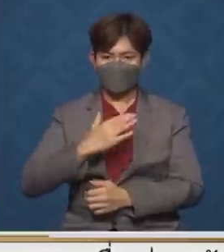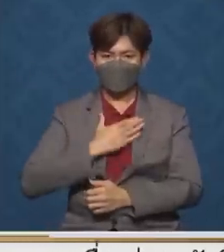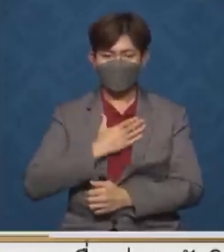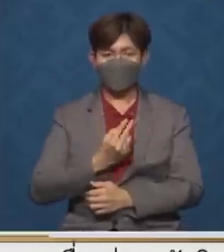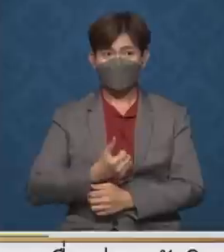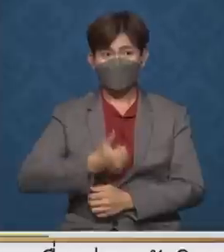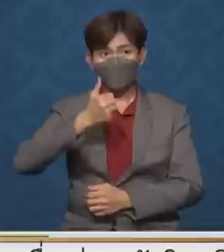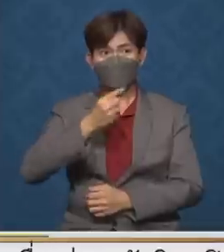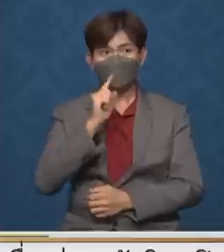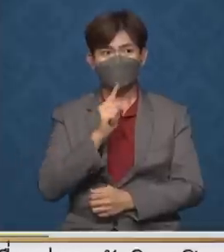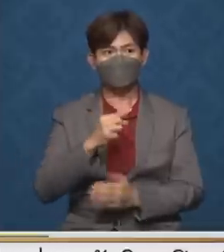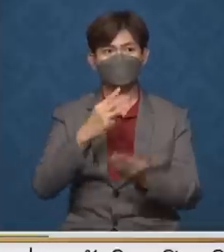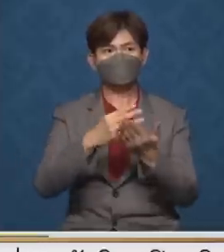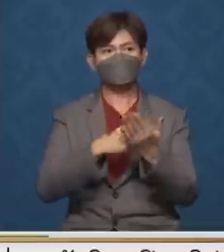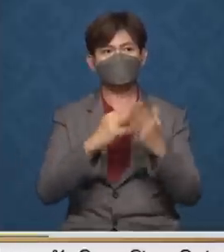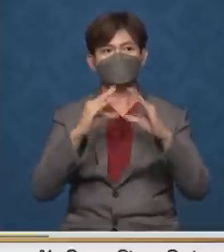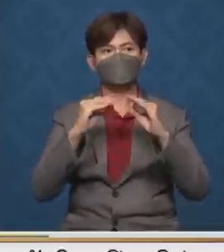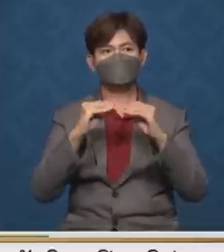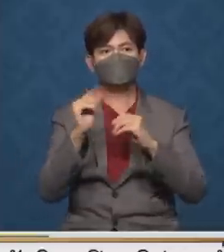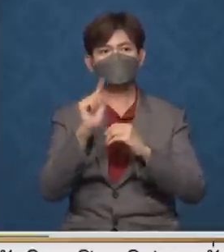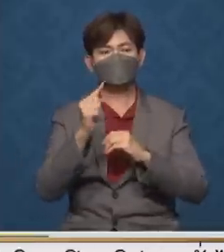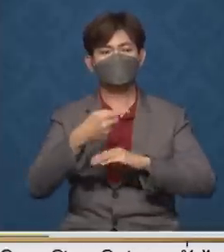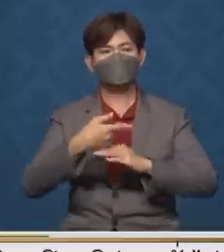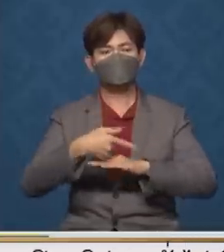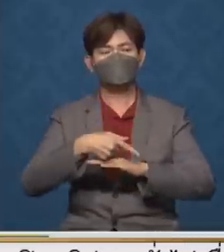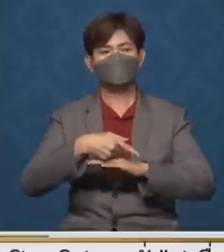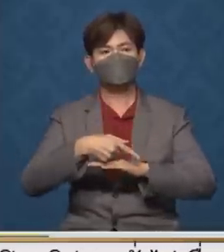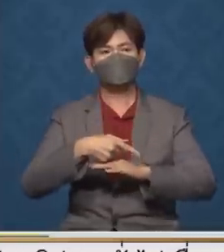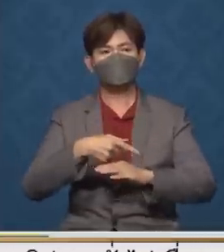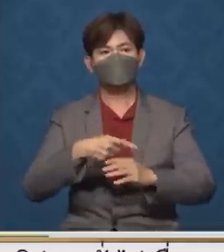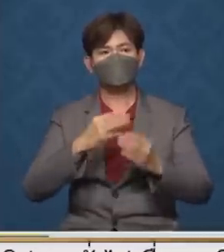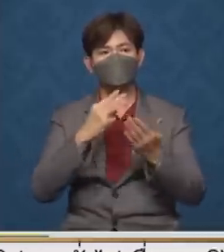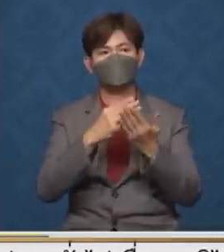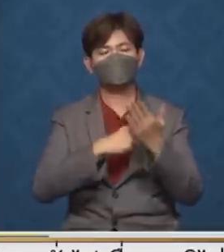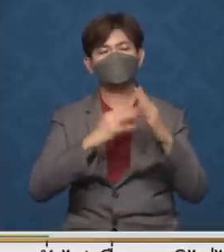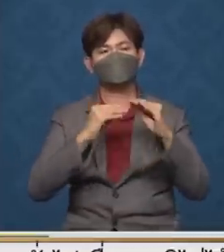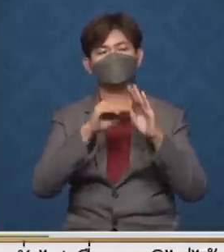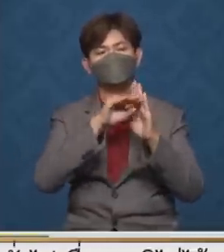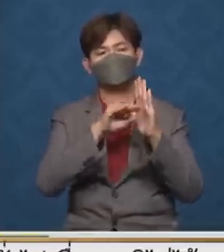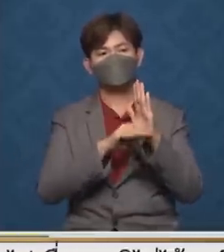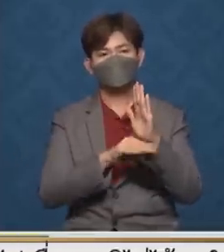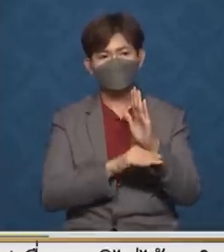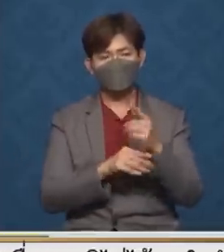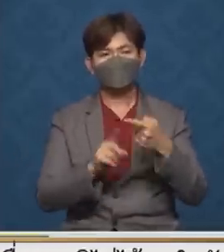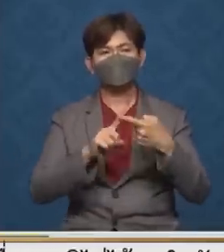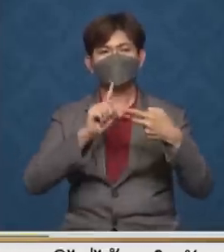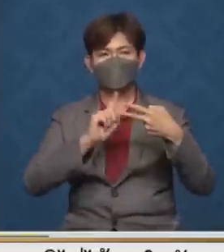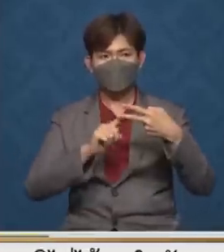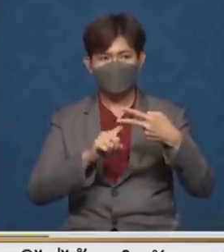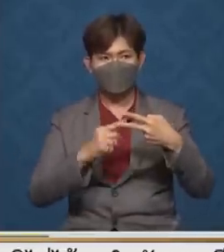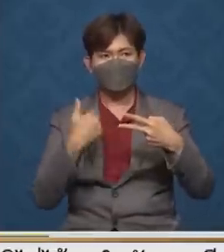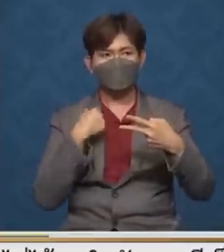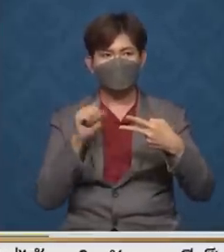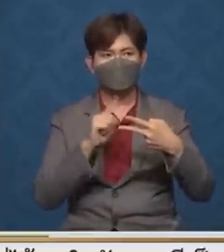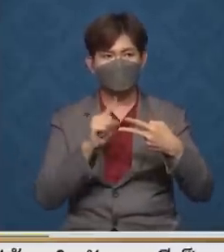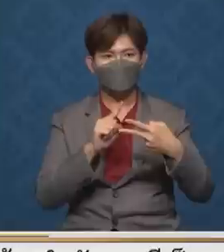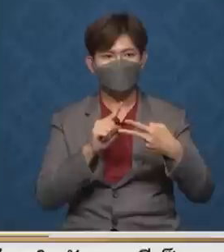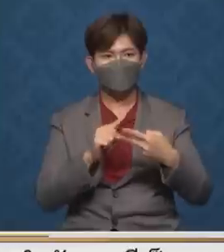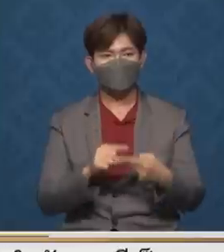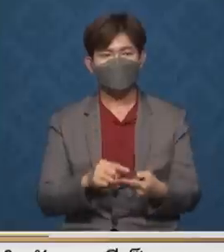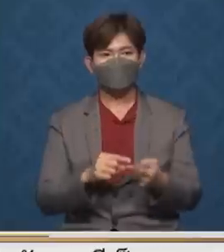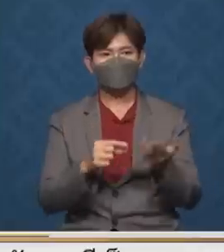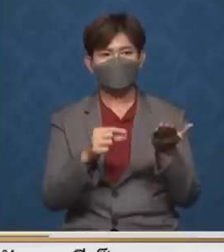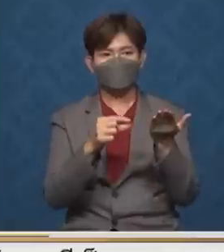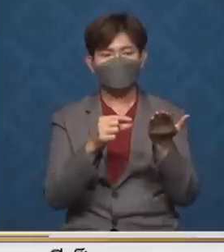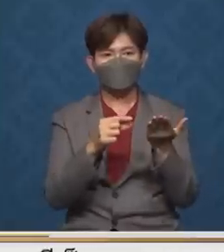ูครัมีตั้แต่วาระการประชุมทบอกกวจะไปชมเรื่องอะไรบ้างและต่ไปครับมีการบอกว่าจะส่งซิมไปท